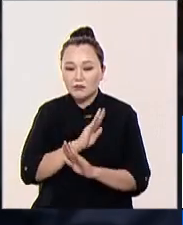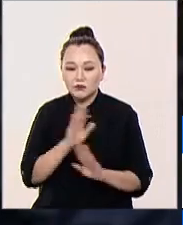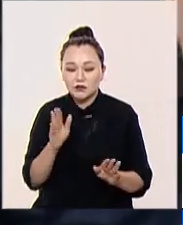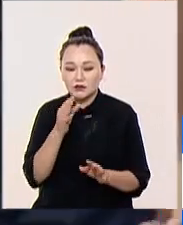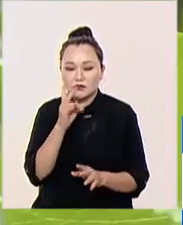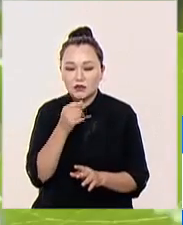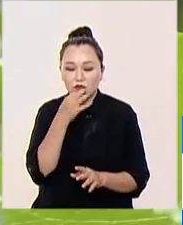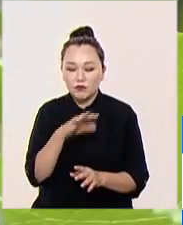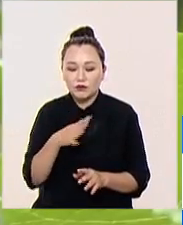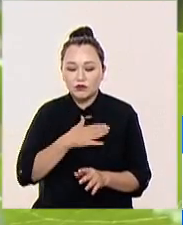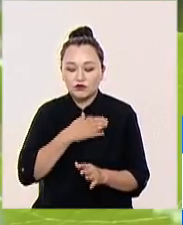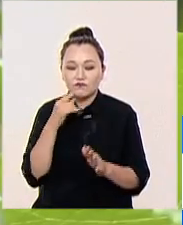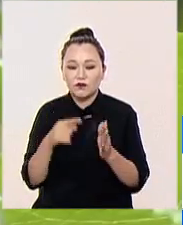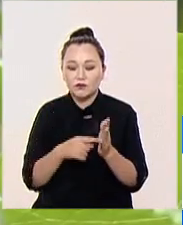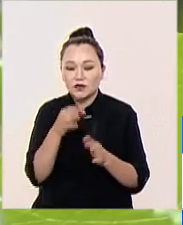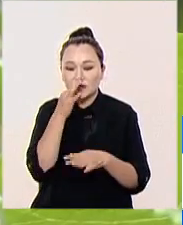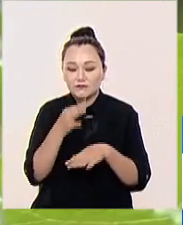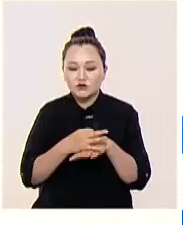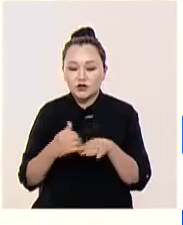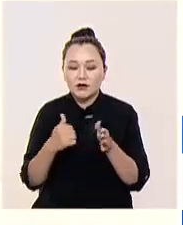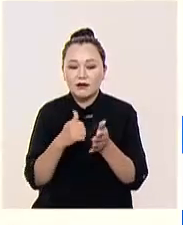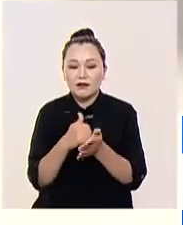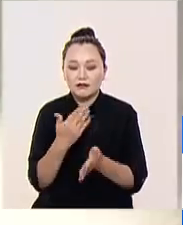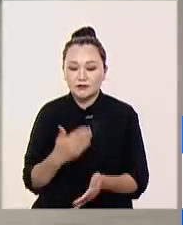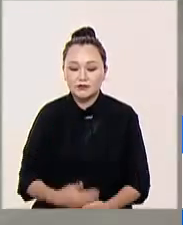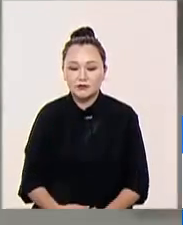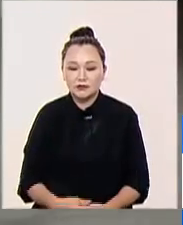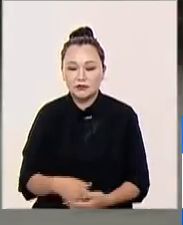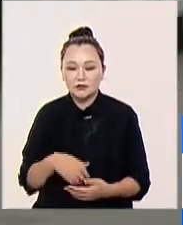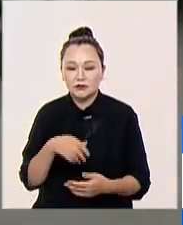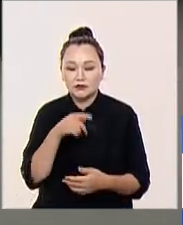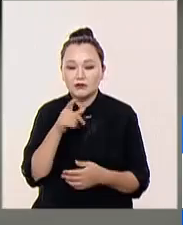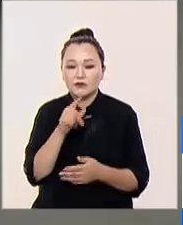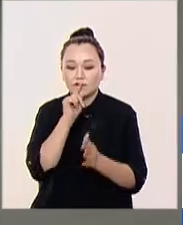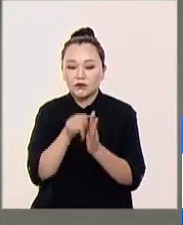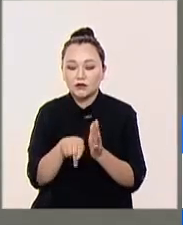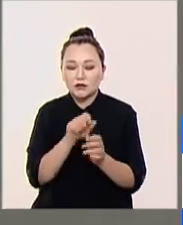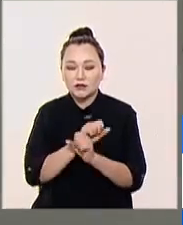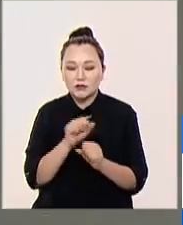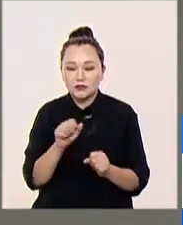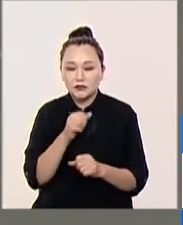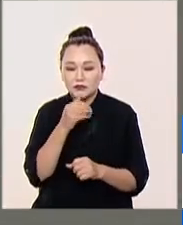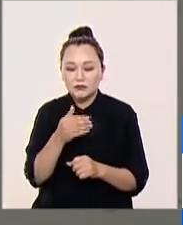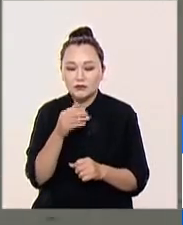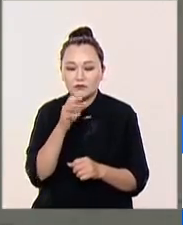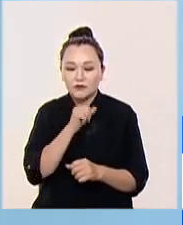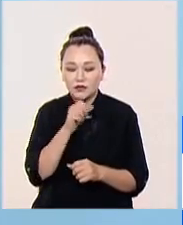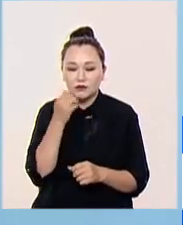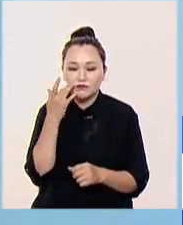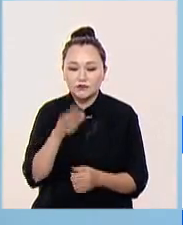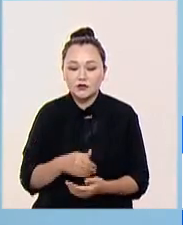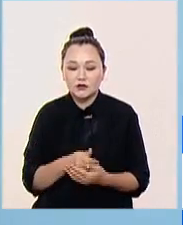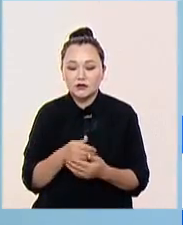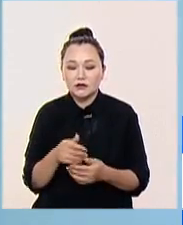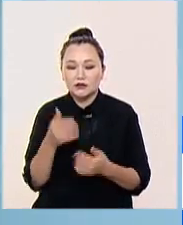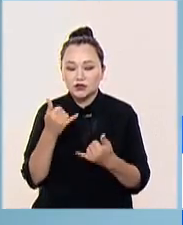На любые наши вопросы отвечать отказалась. Не смейте ходить туда. Ольга Владимировна, вы и так воруете все.